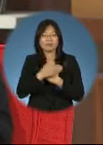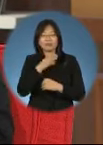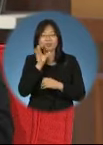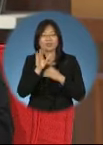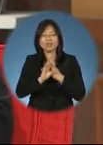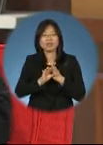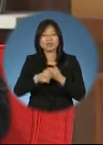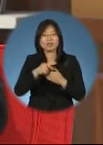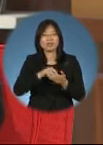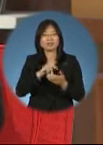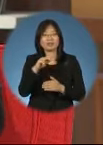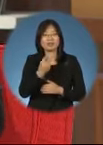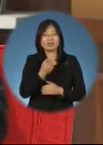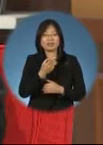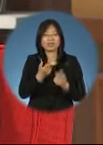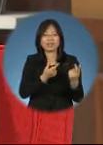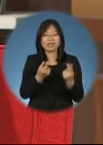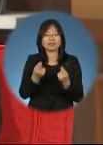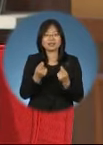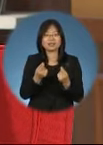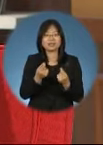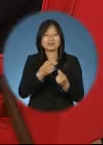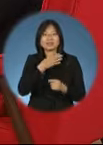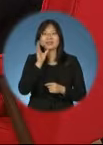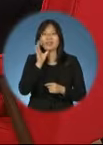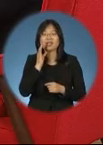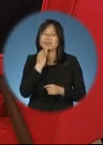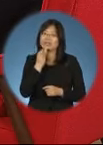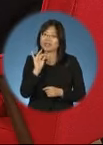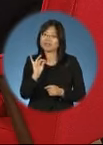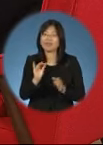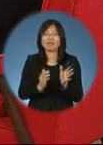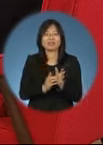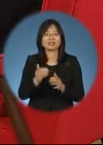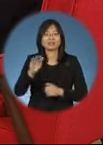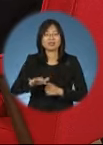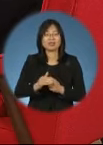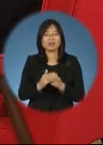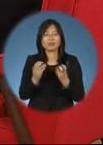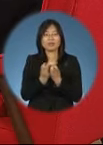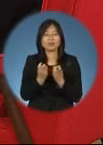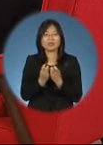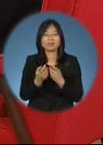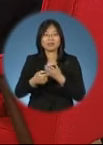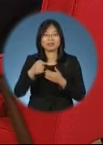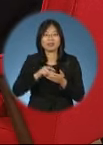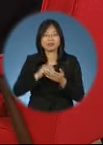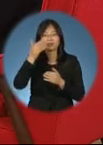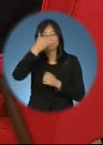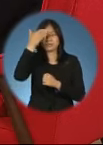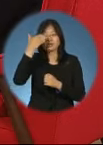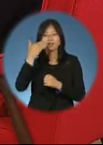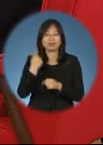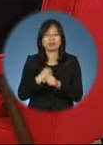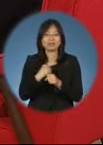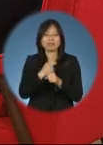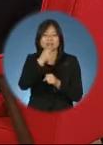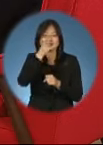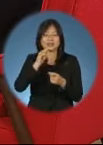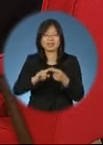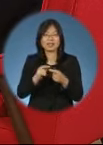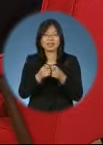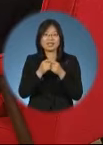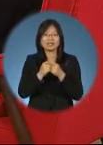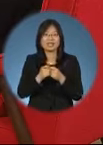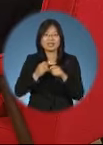노쇠하면 마음도 같이. 그 뭐건 당연한 얘기인데 어떻게 그렇게 마음을 젊게 하시는지는 우리 차근차근